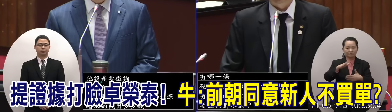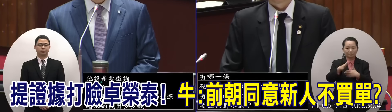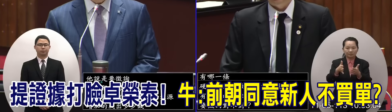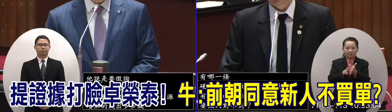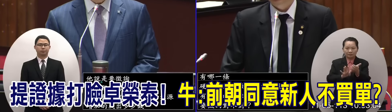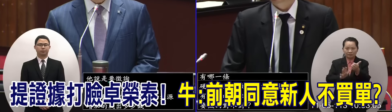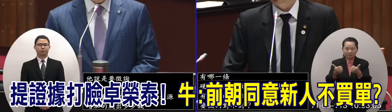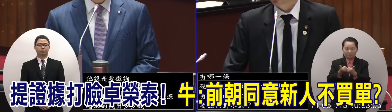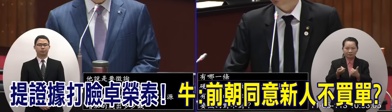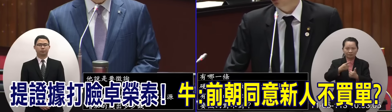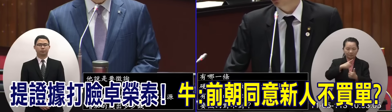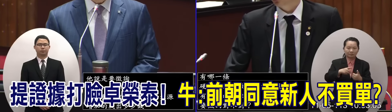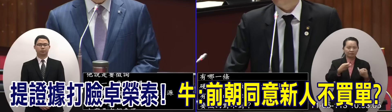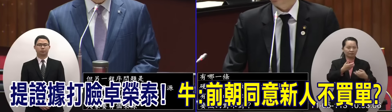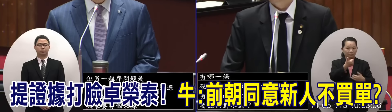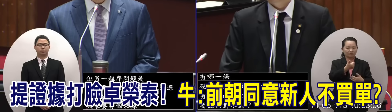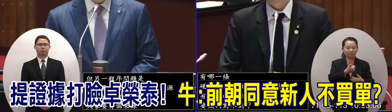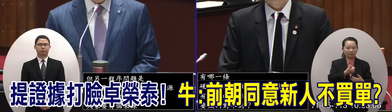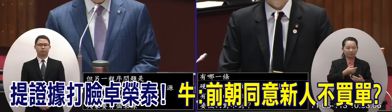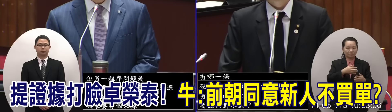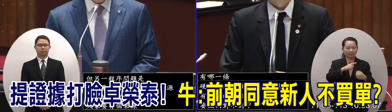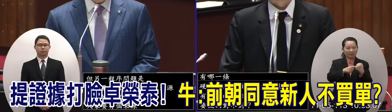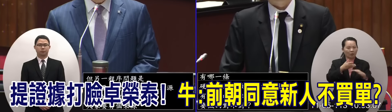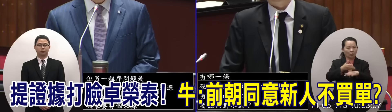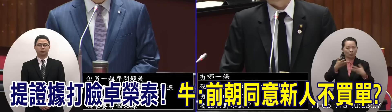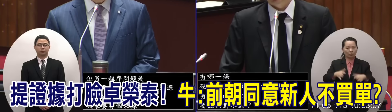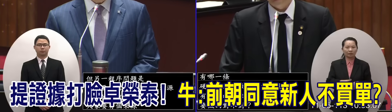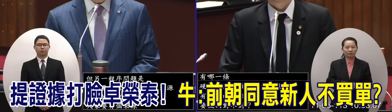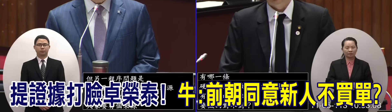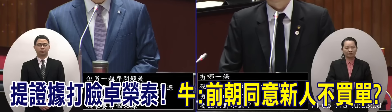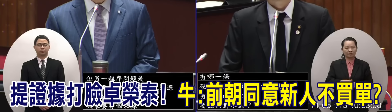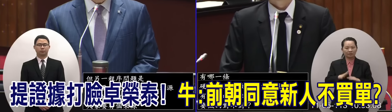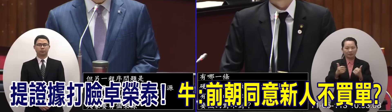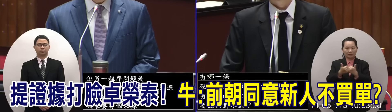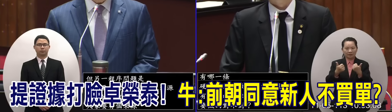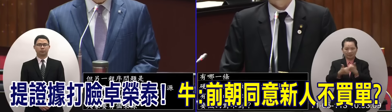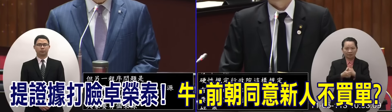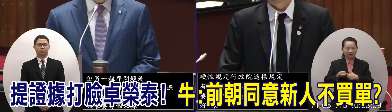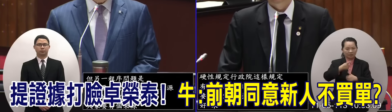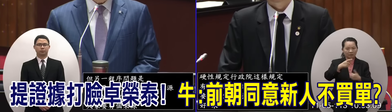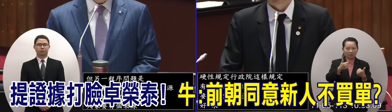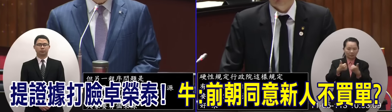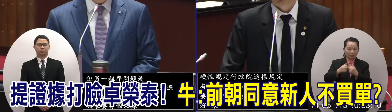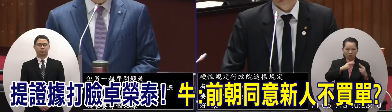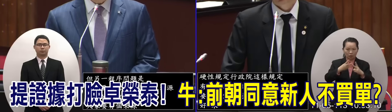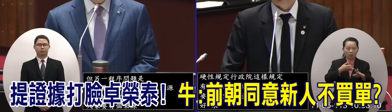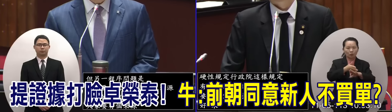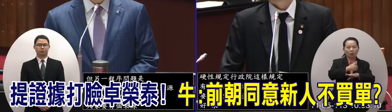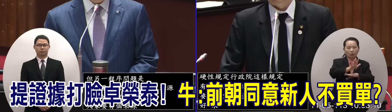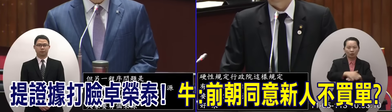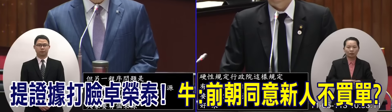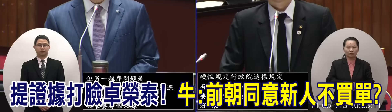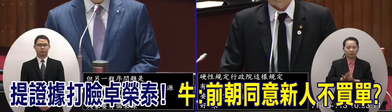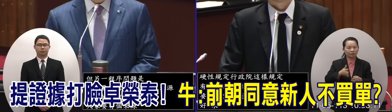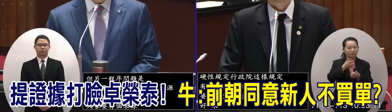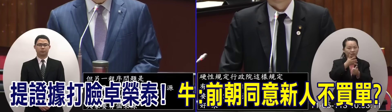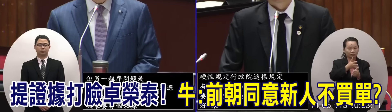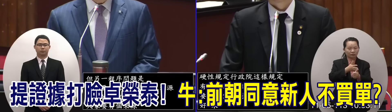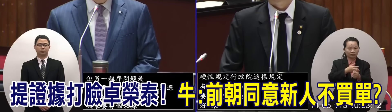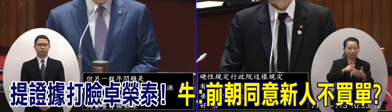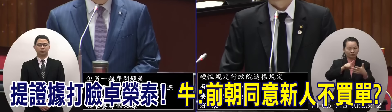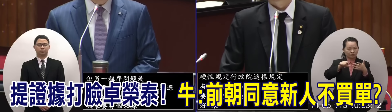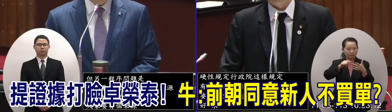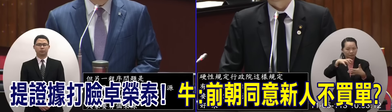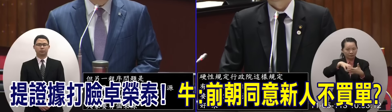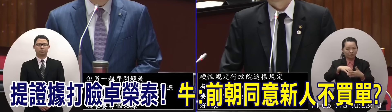们在上个会期的业绩不错，通过很多法案，比如说民意代表自己条例，上个会期其实也顺利的修正通过。请问院长，在这个条例里面，我